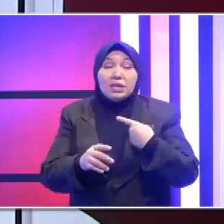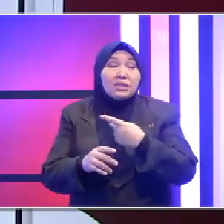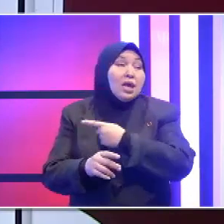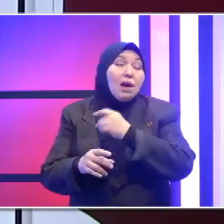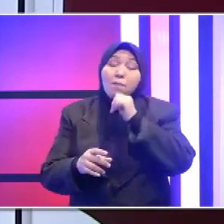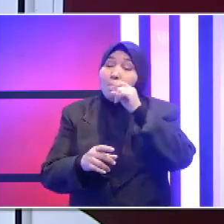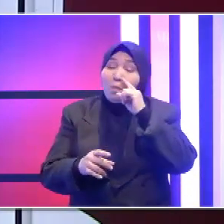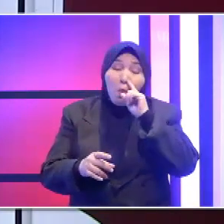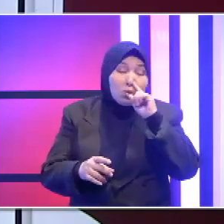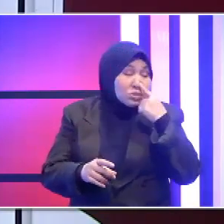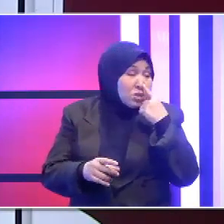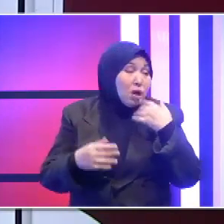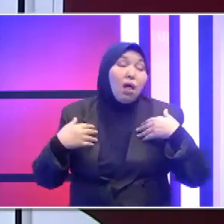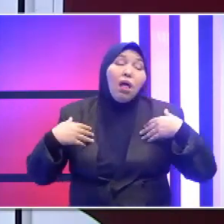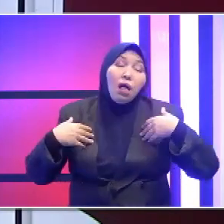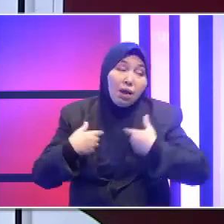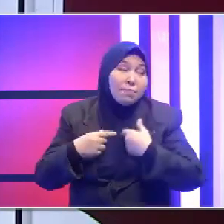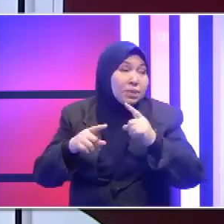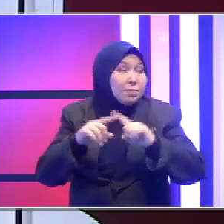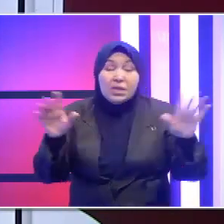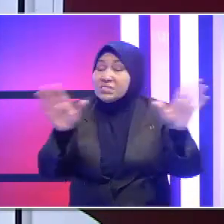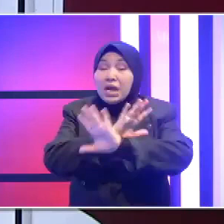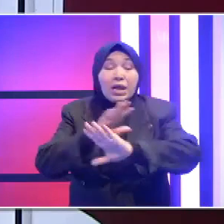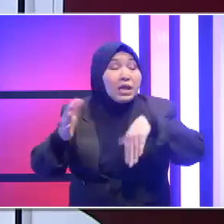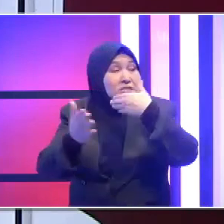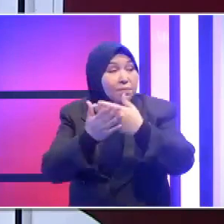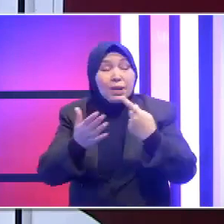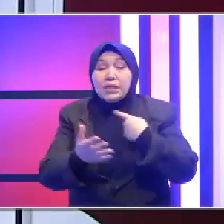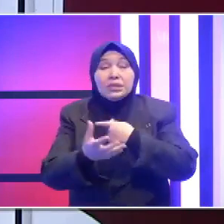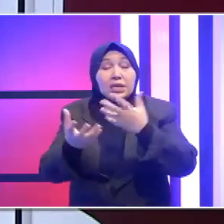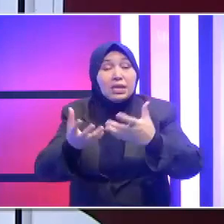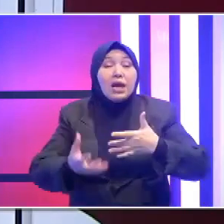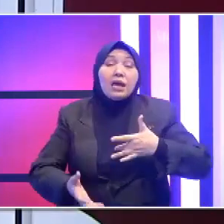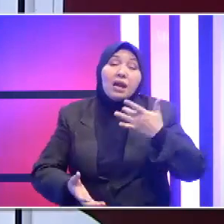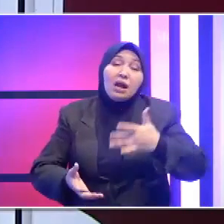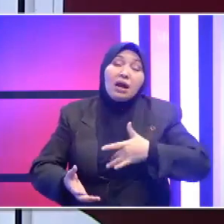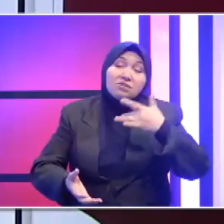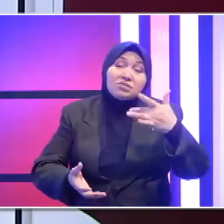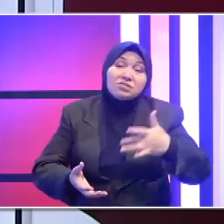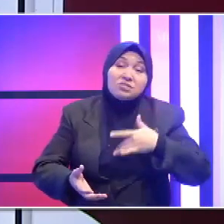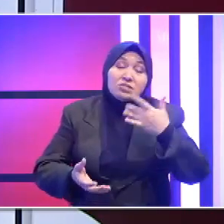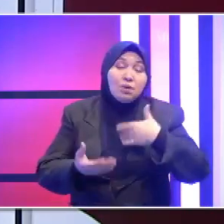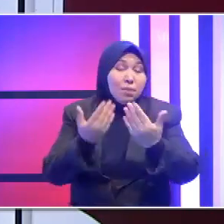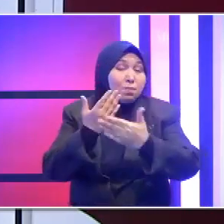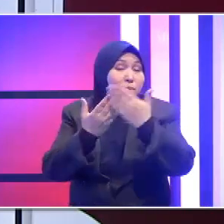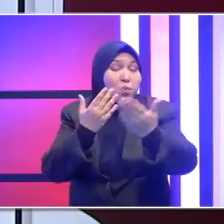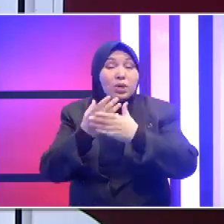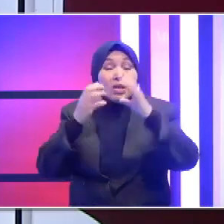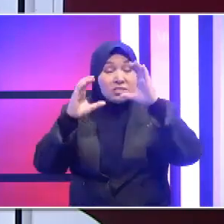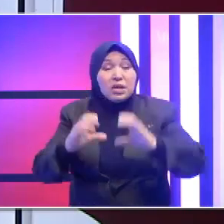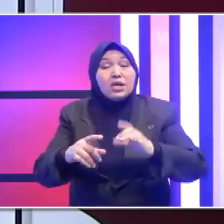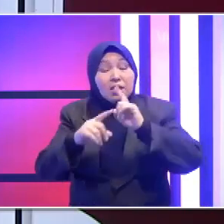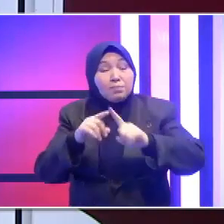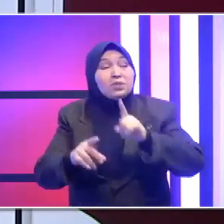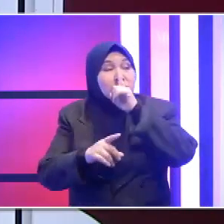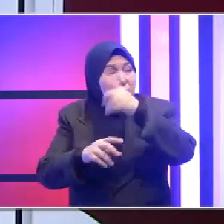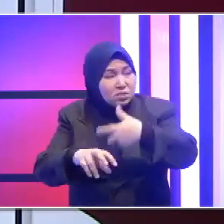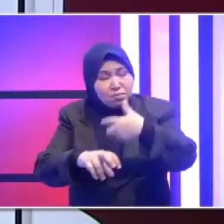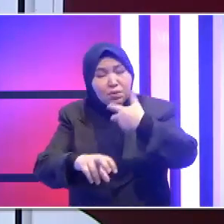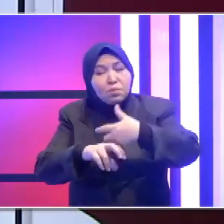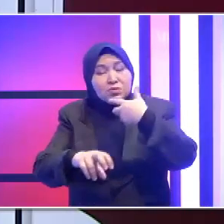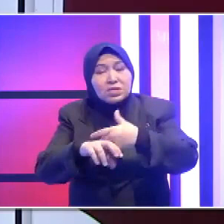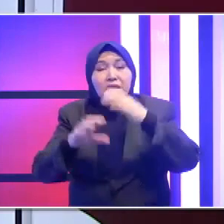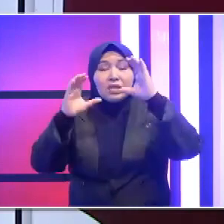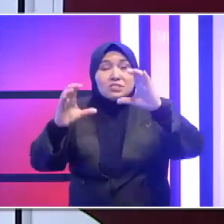bosan ataupun detik tapi jangan sampai kita Enok rase apa memudah cara upnya dia menyusahkan